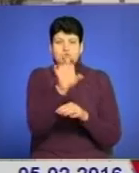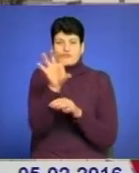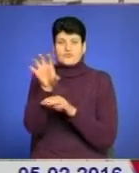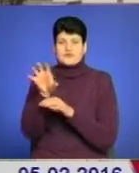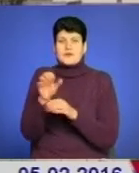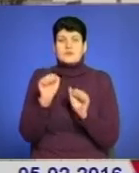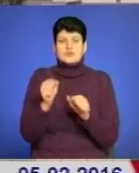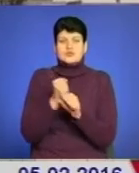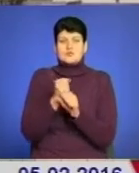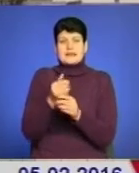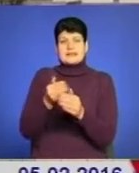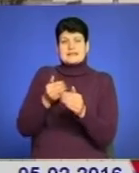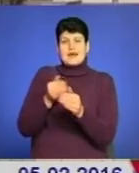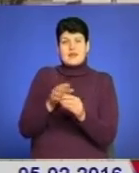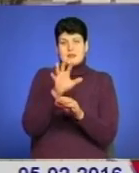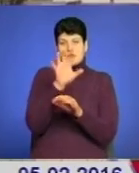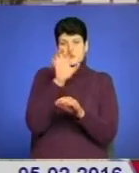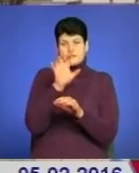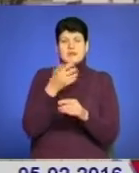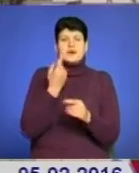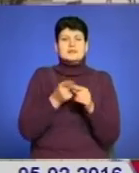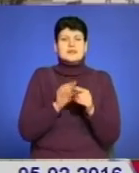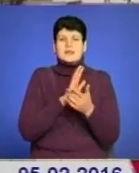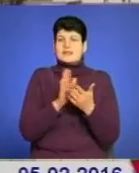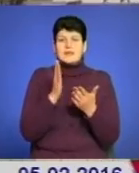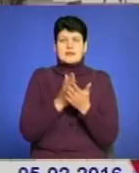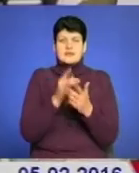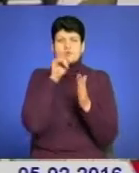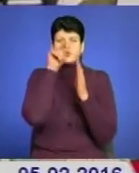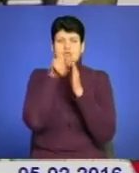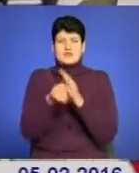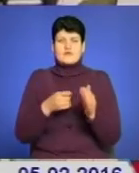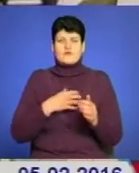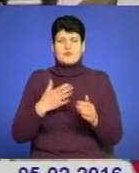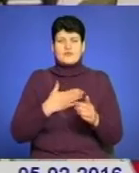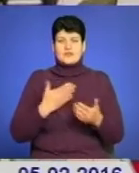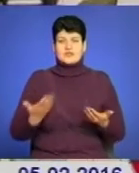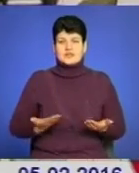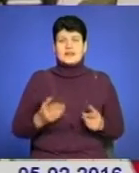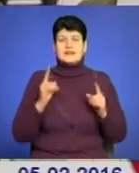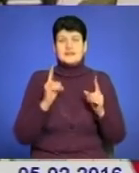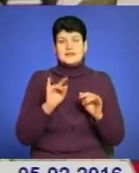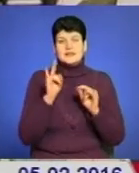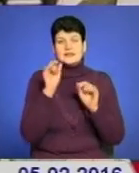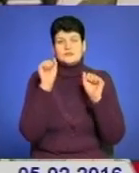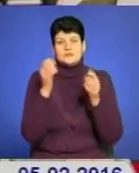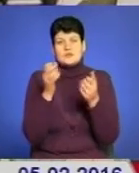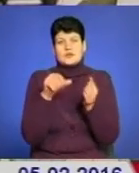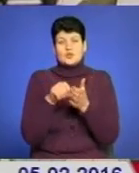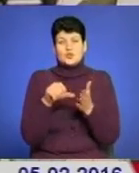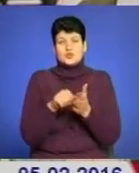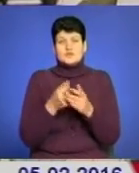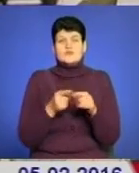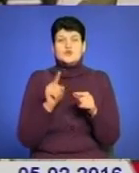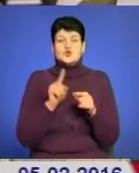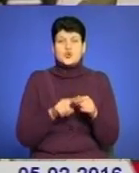зробити і здалеку. Це не є втручання в якесь приватне особисте життя. Навіть школяр може прийняти участь. Взяти участь в цьому